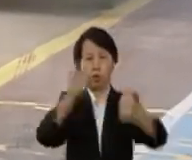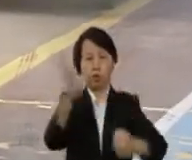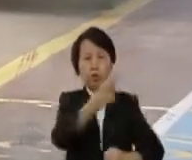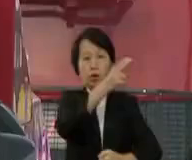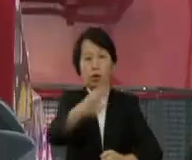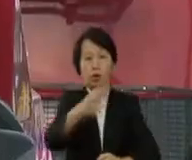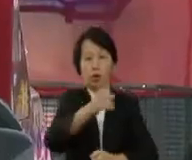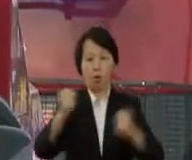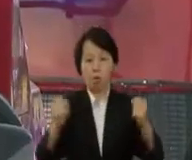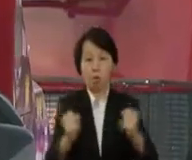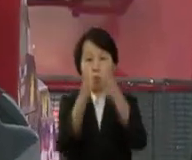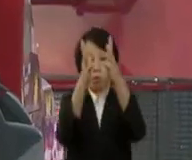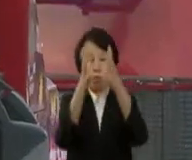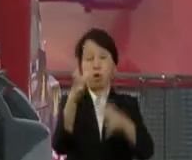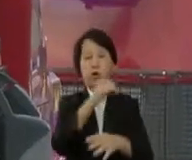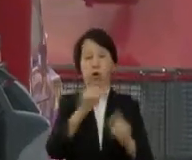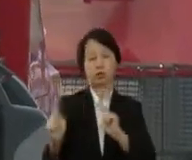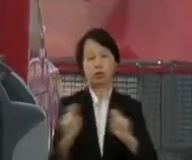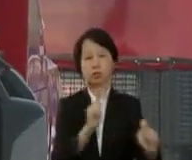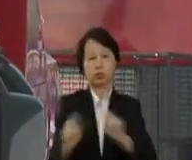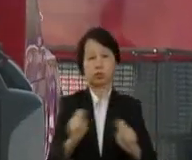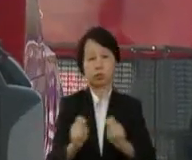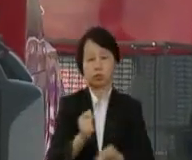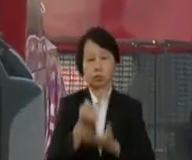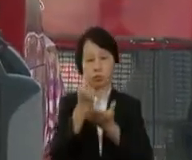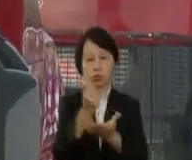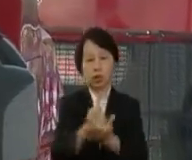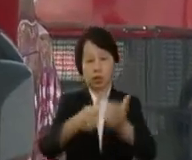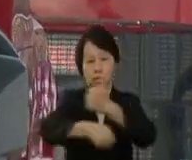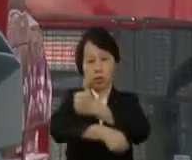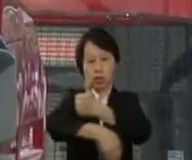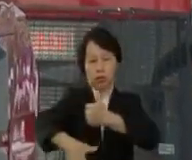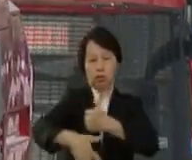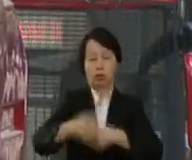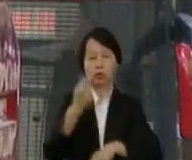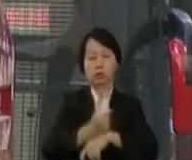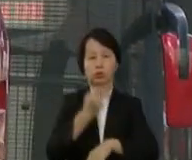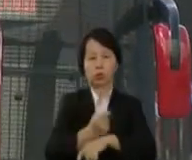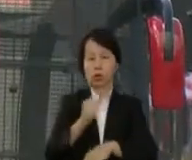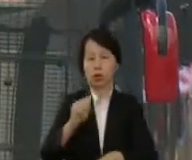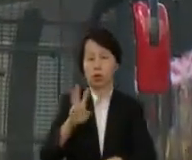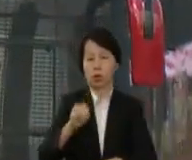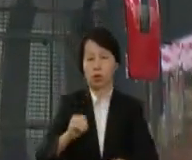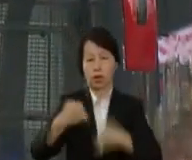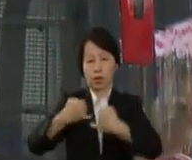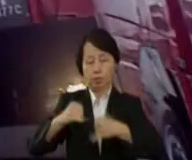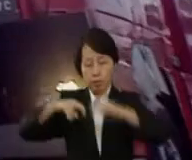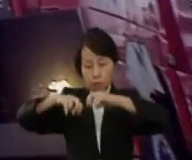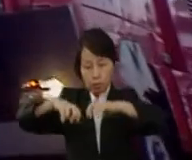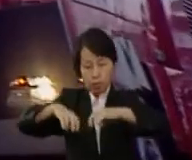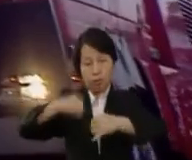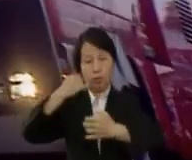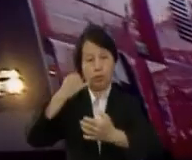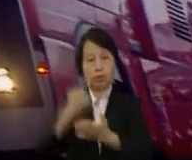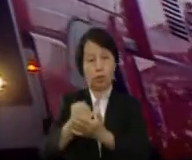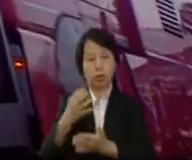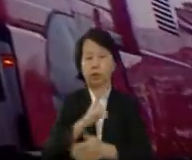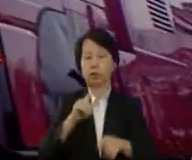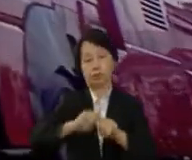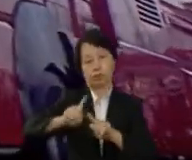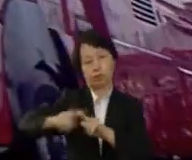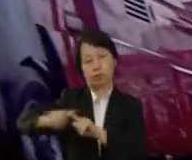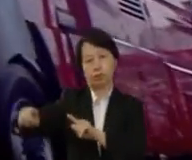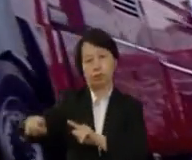dan rusuhan serta bertindak membantu cawangan tugas am, jabatan siasatan jenayah dan